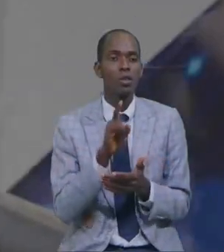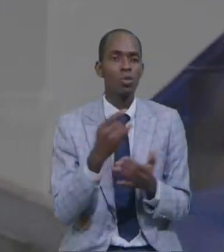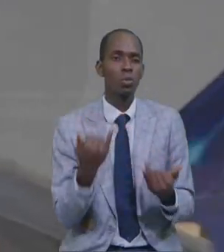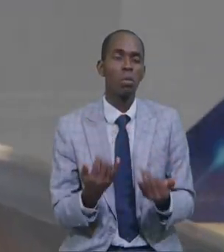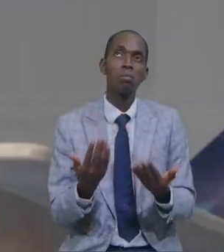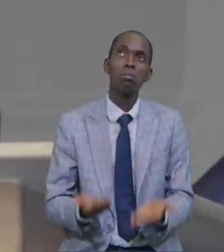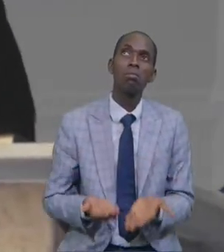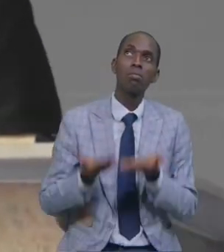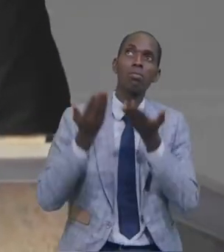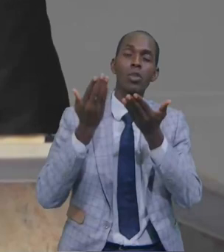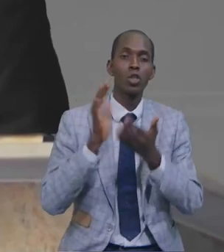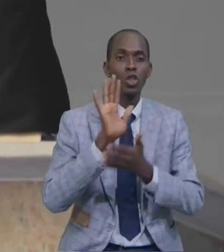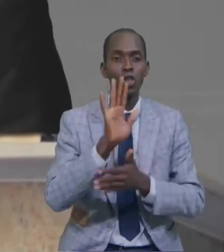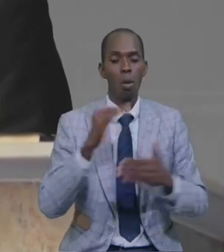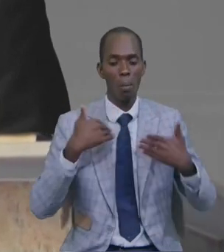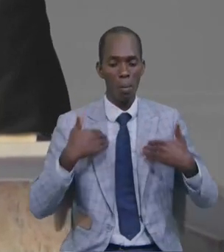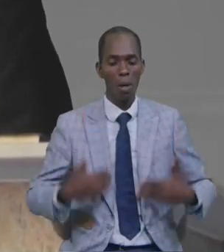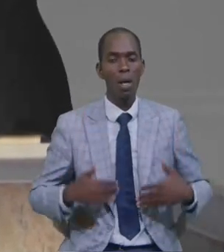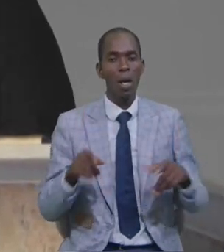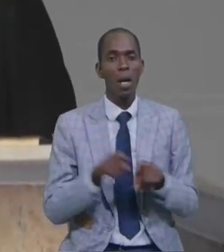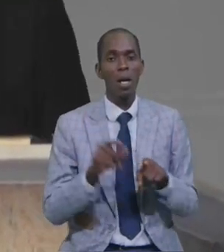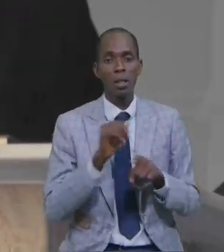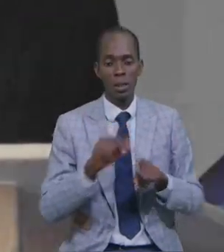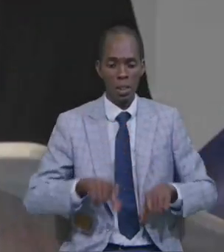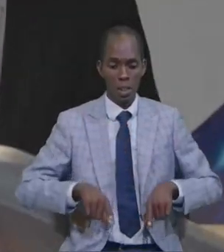un sacrifice vivant, ça veut dire quoi?